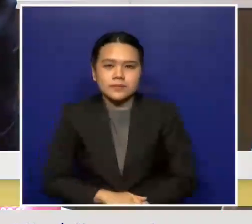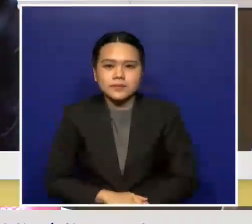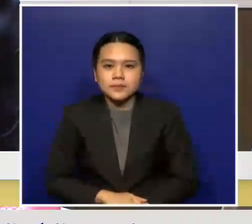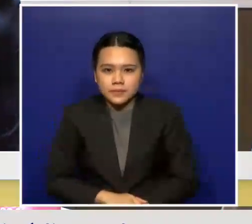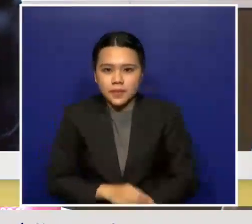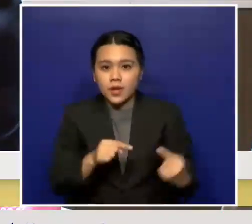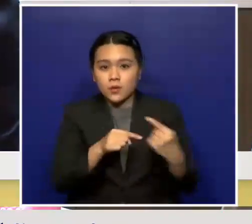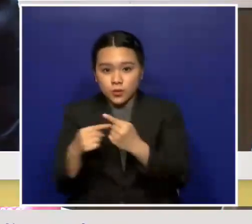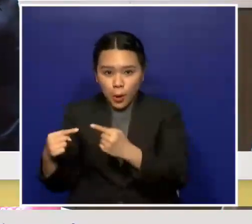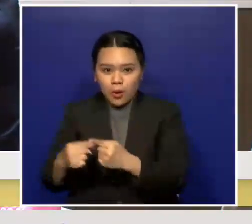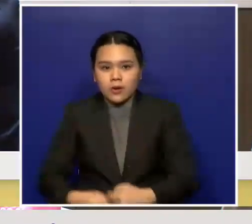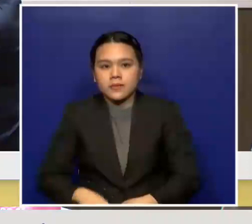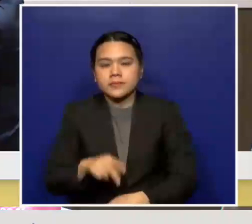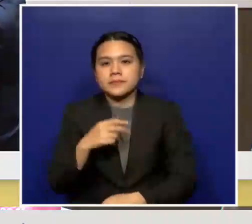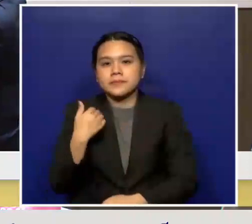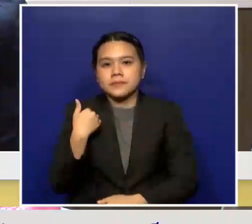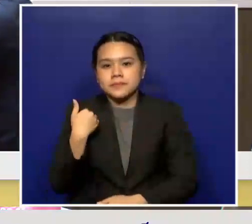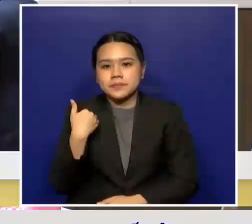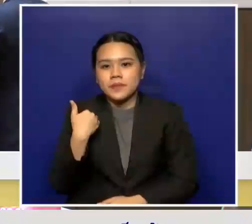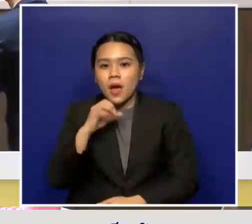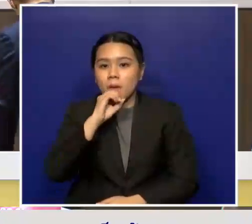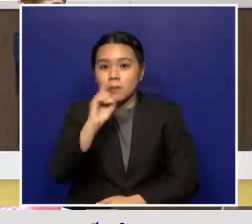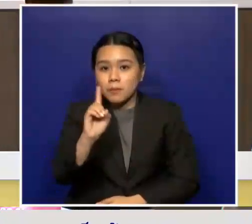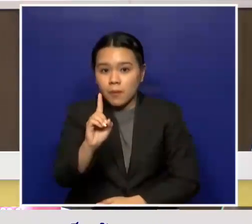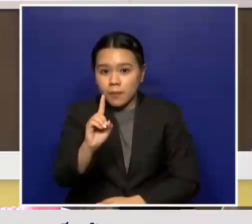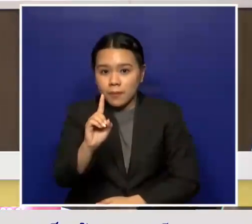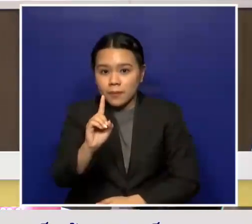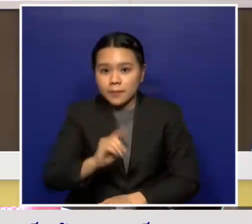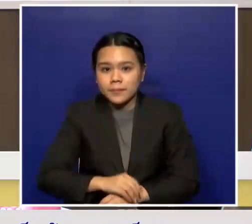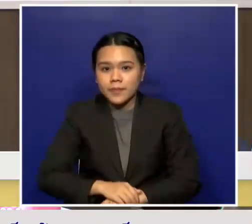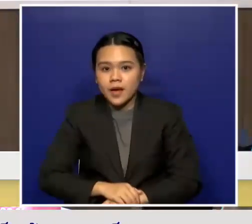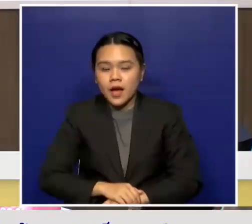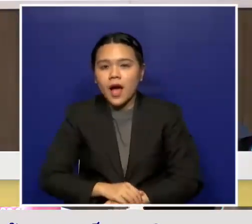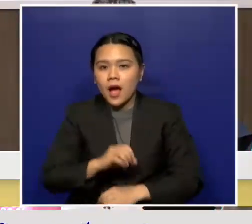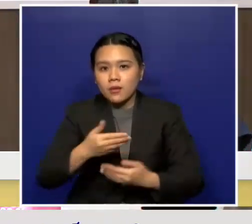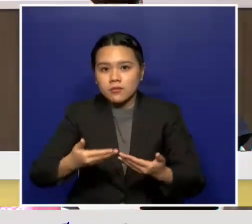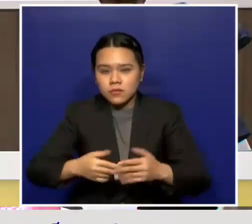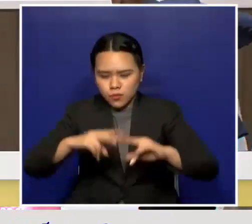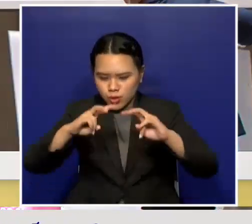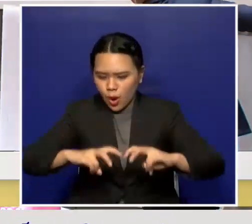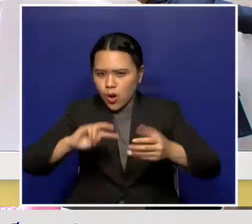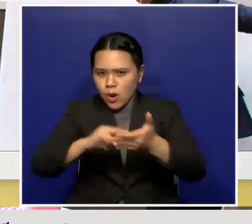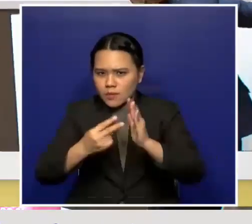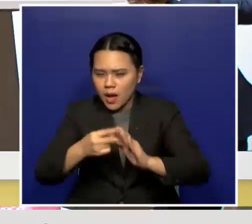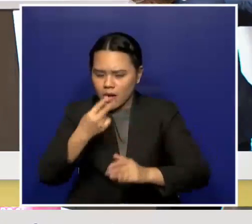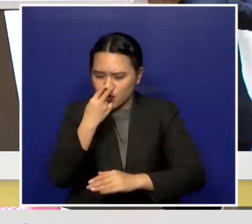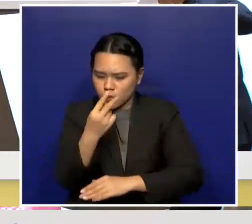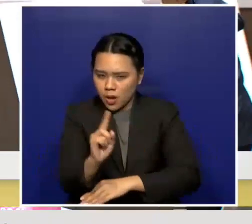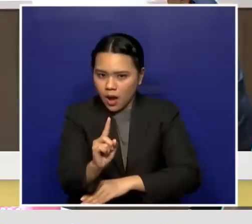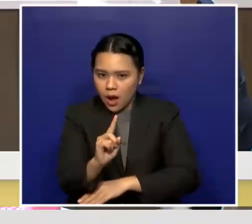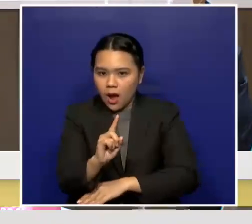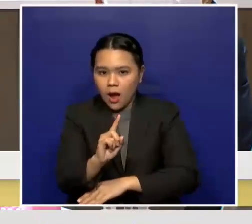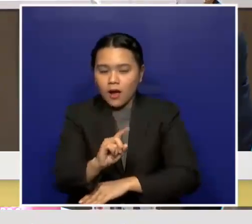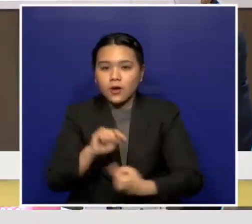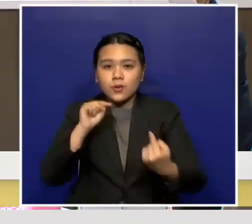กฤษฎีกาก็ตัวดีนะครับตีความสองแง่สองงามตีความยังไงครับครั้งแรกบอกว่าโอ้ยทางฝ่าย